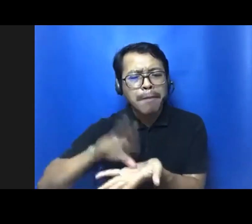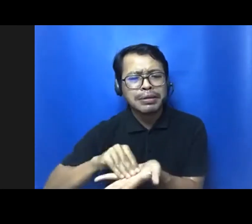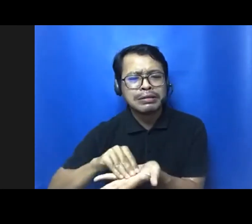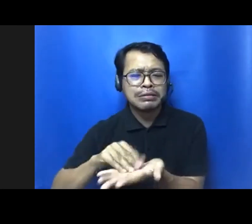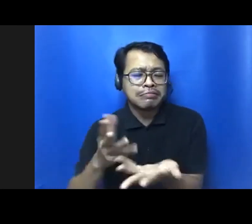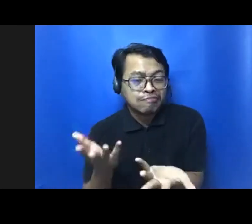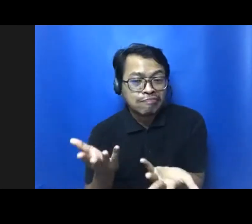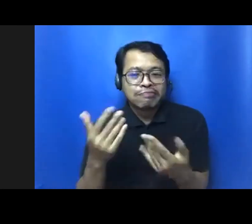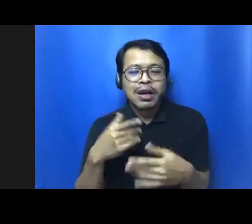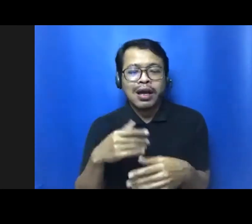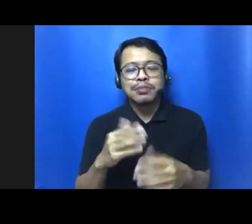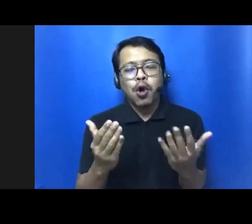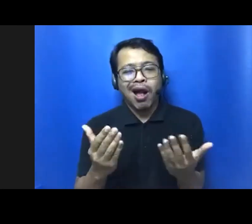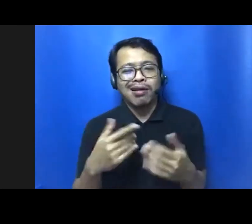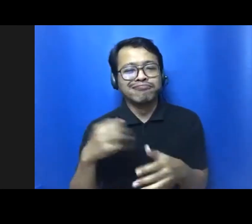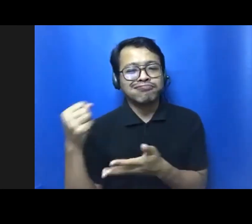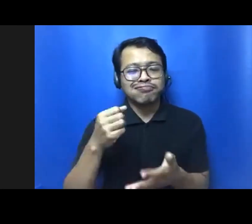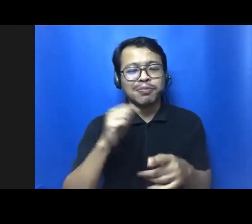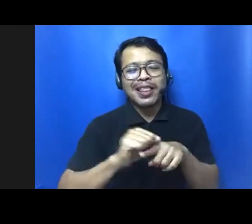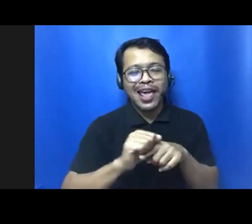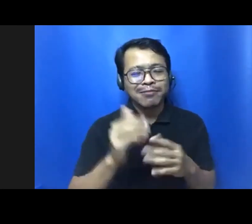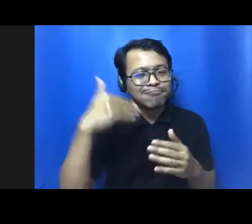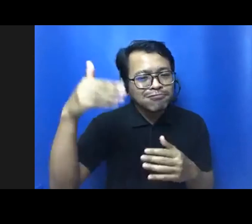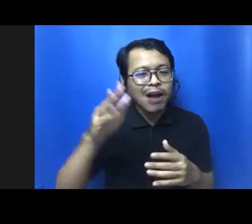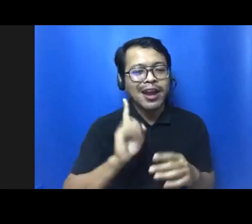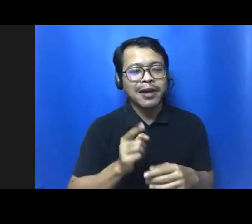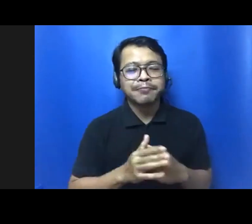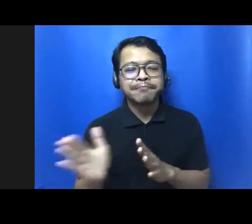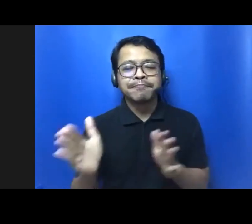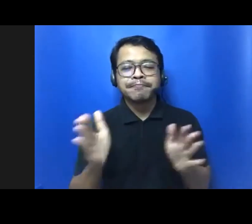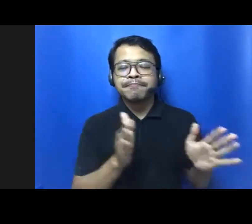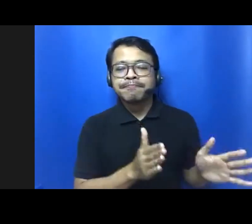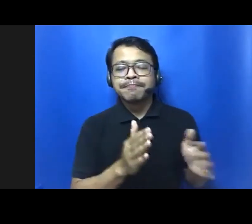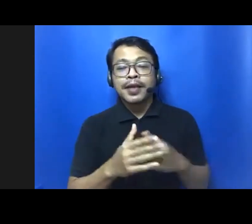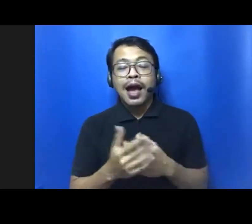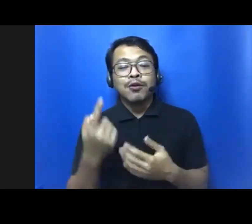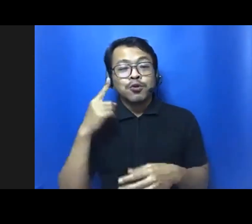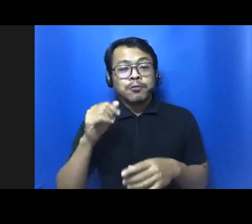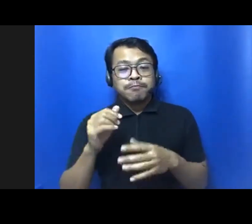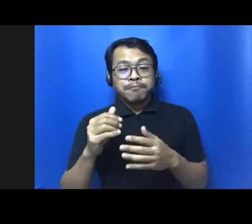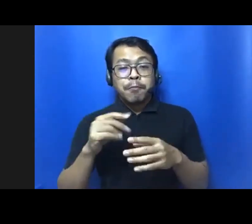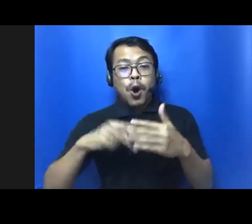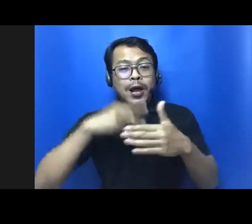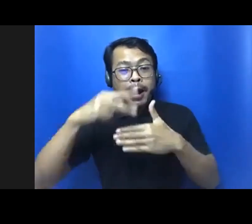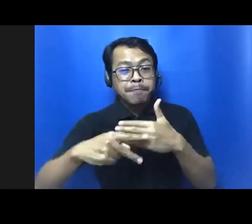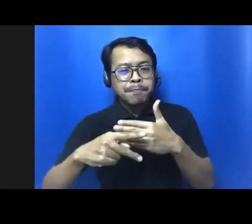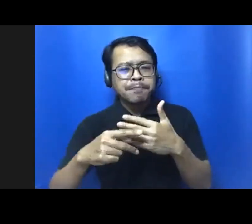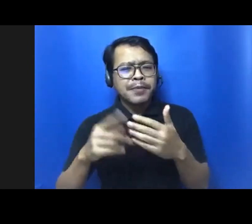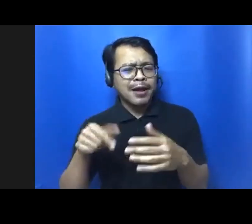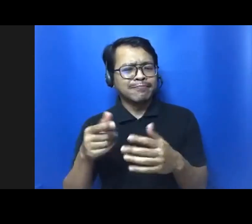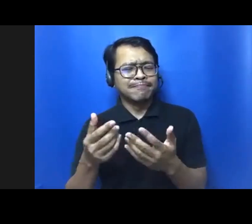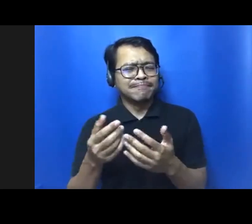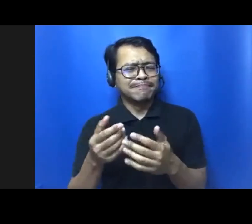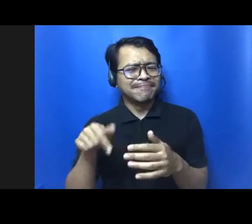Yang sudah kita lakukan pelatihan pada tahun yang dekat-dekat ini, pelatihannya adalah yang